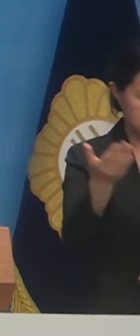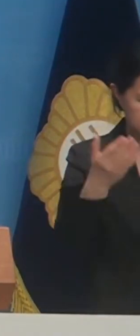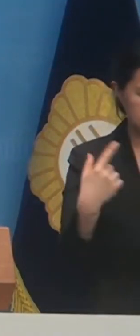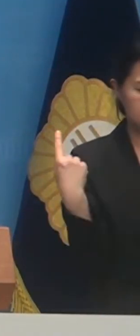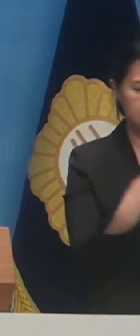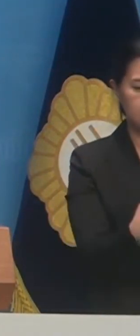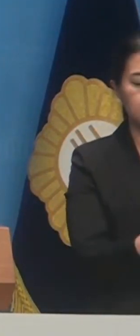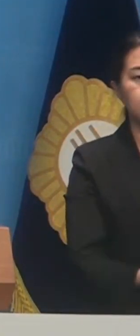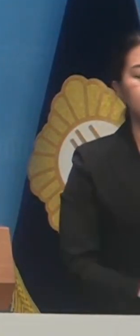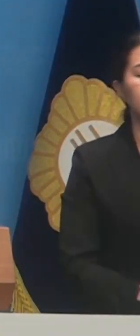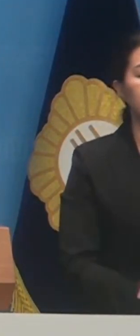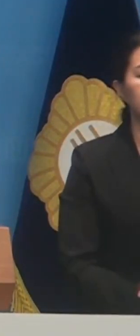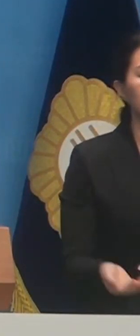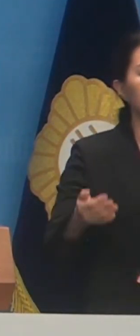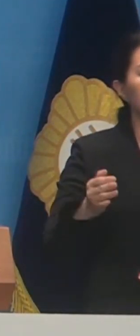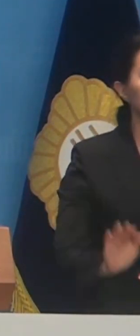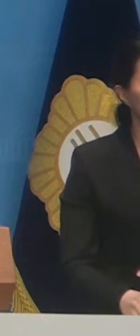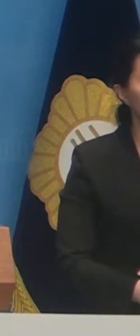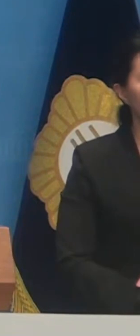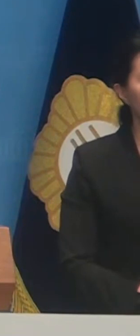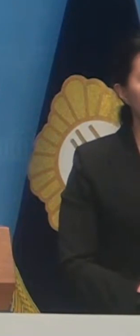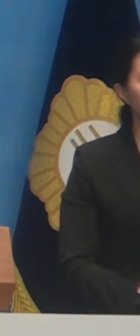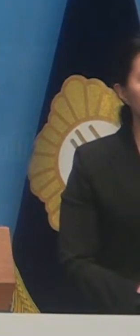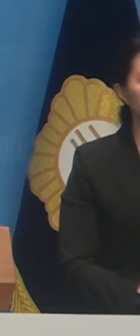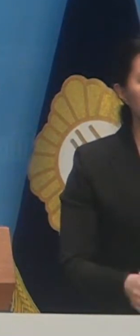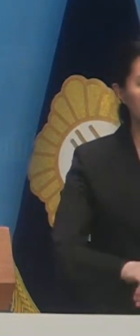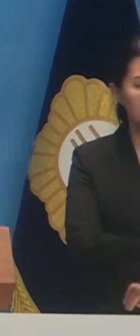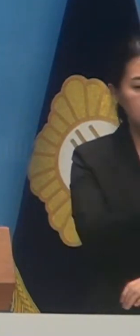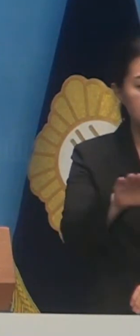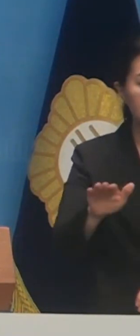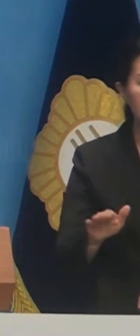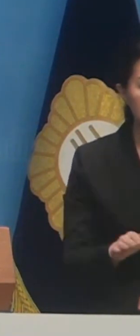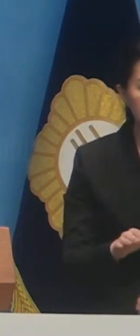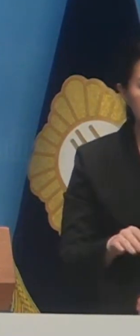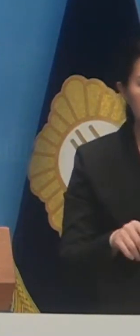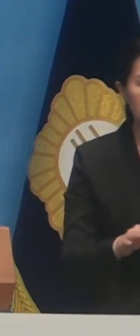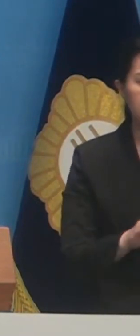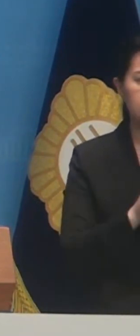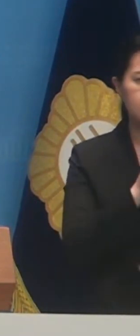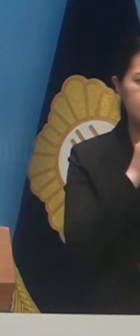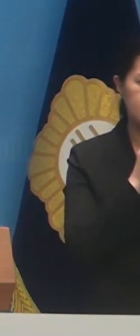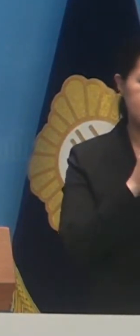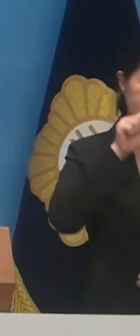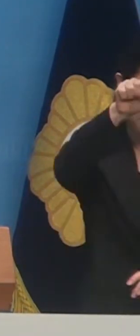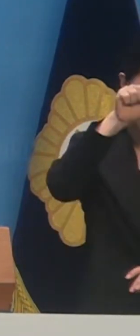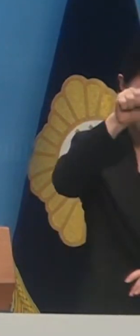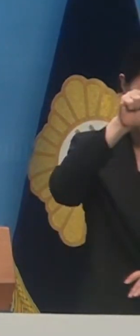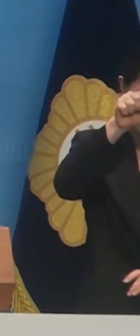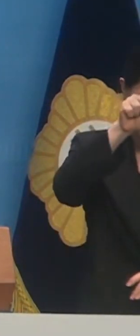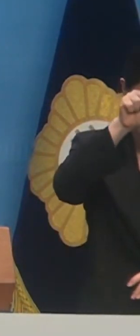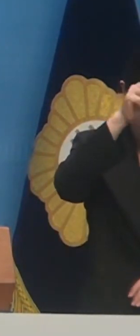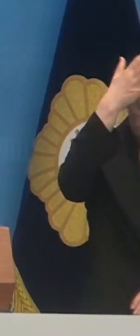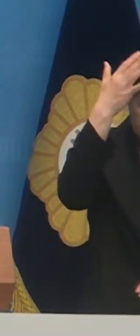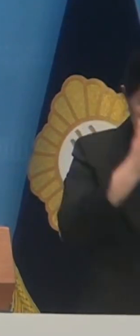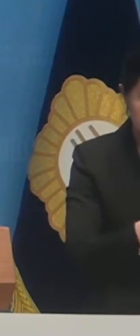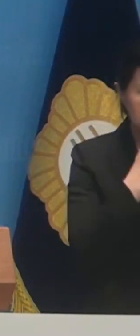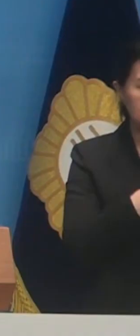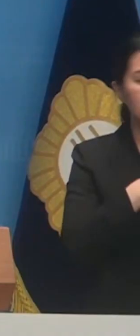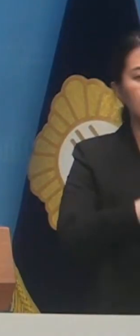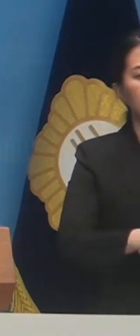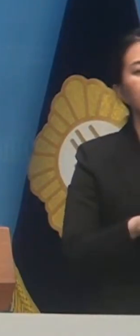합니다. 그러나 반면 우리는 우리가 그토록 긴 시간 싸워 이룬